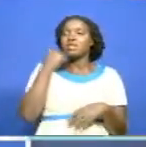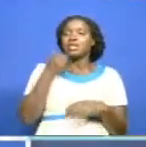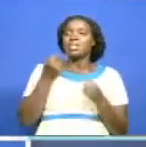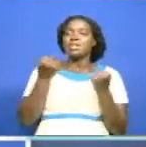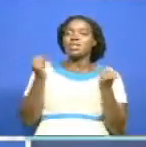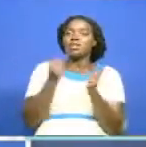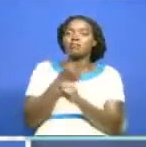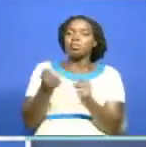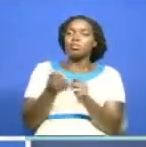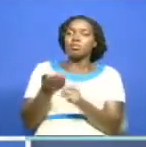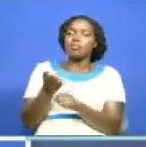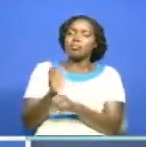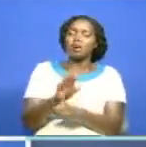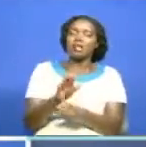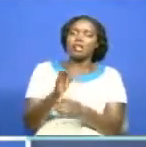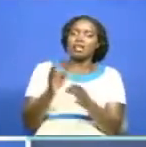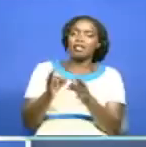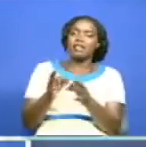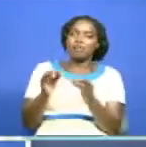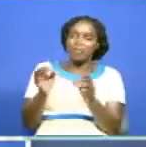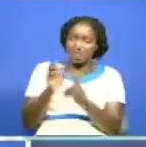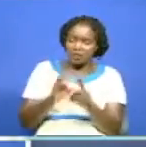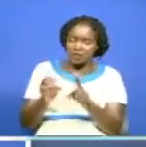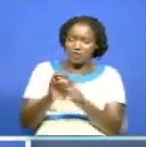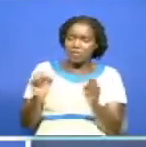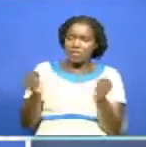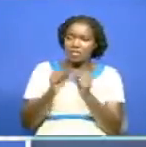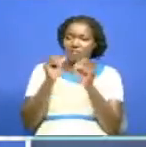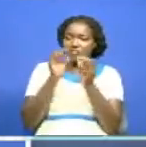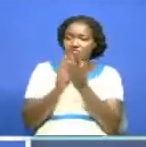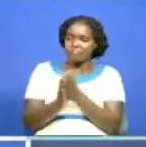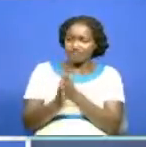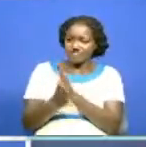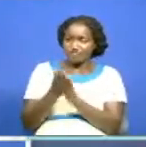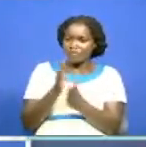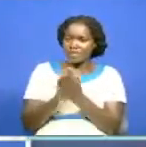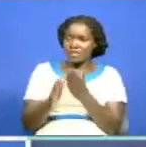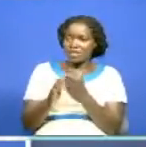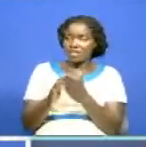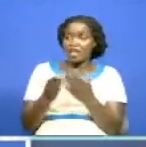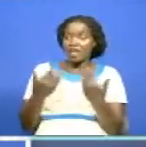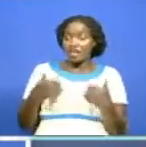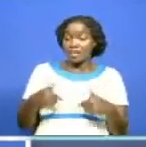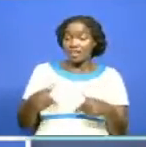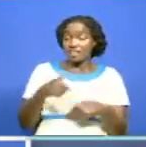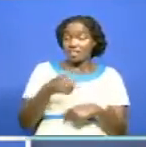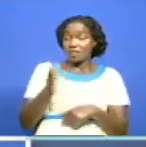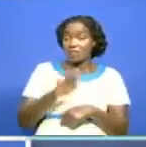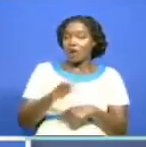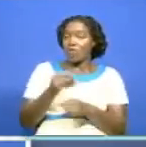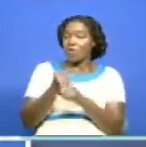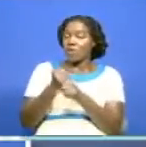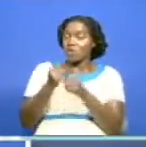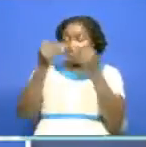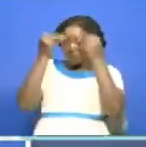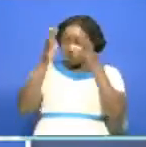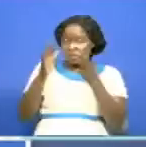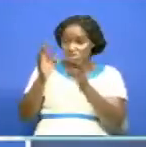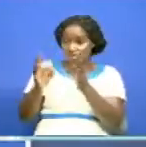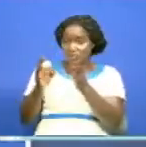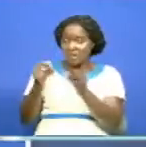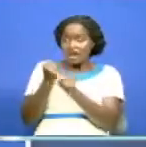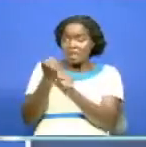wala mazingira yamekuwa salama kwetu. Kwa hivyo tukiendelea, sisi hatutaweza kurudi kazi kwa sababu hatujui kama yako